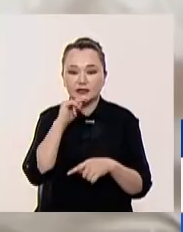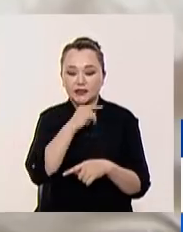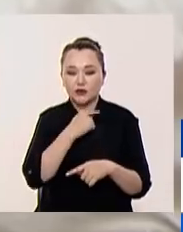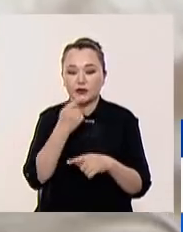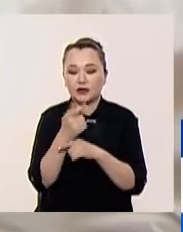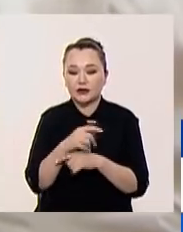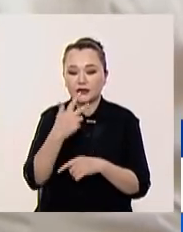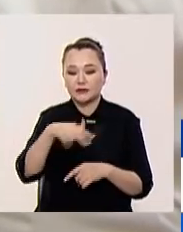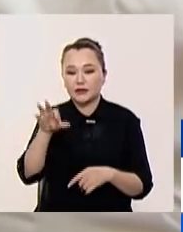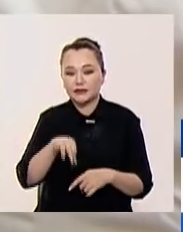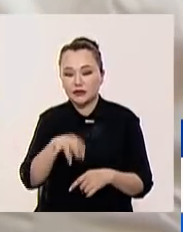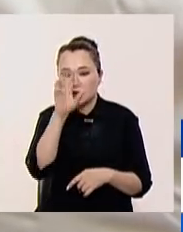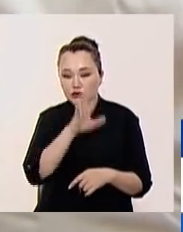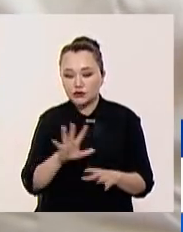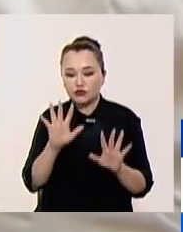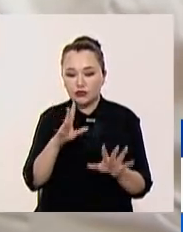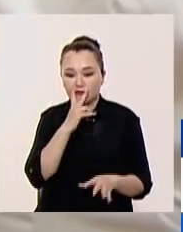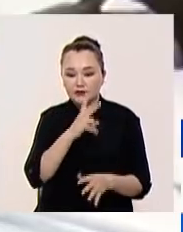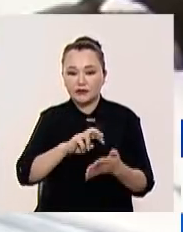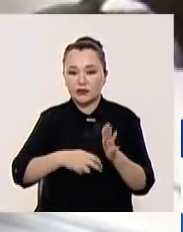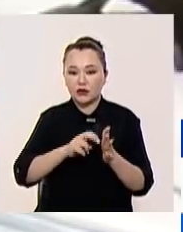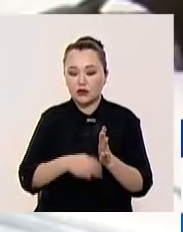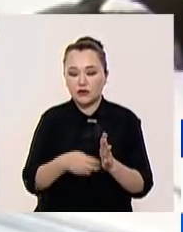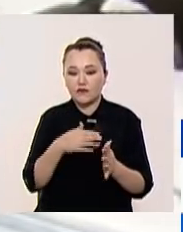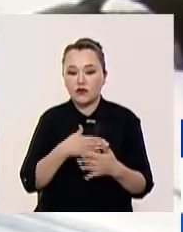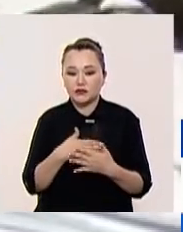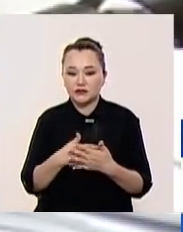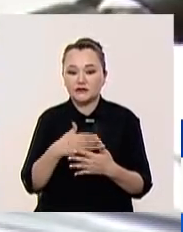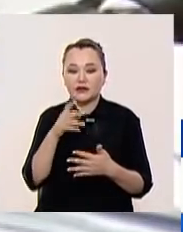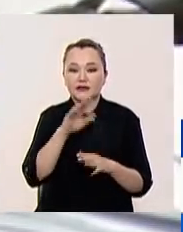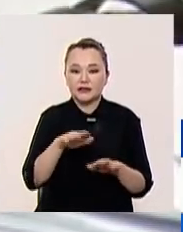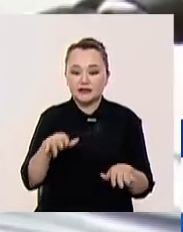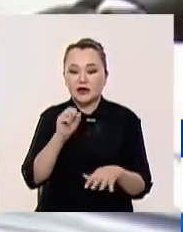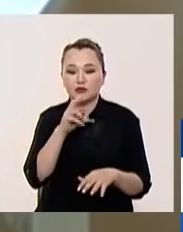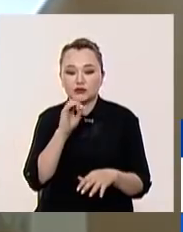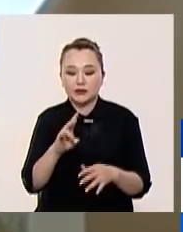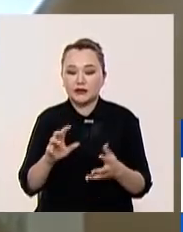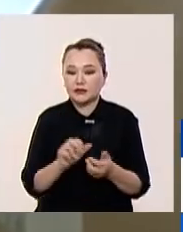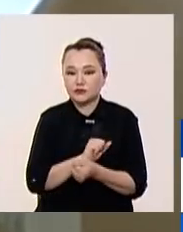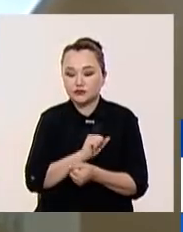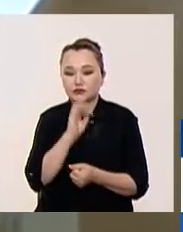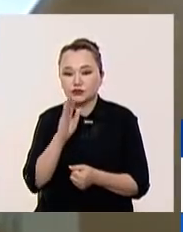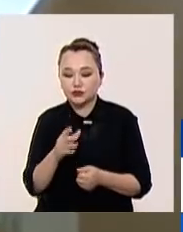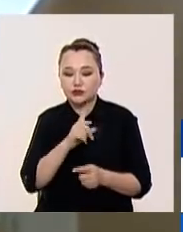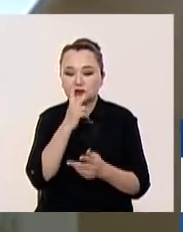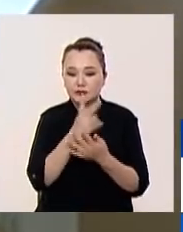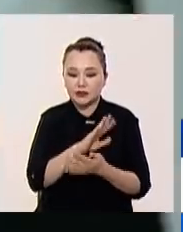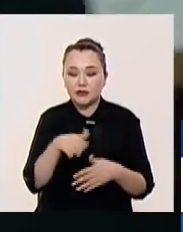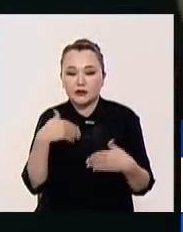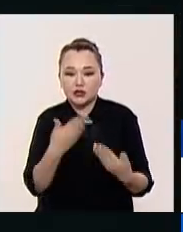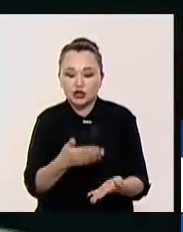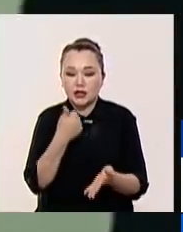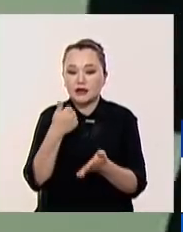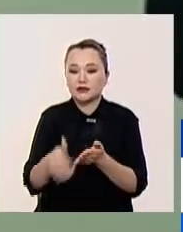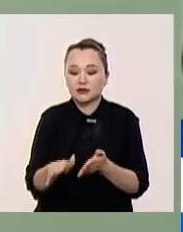порядка 30%. И это только в виде налогов. Общественники и детский омбудсмен не сдаются, несмотря на то, что их предложение